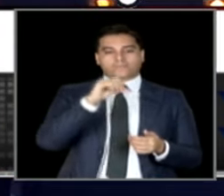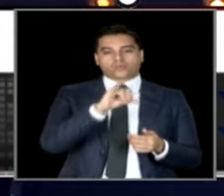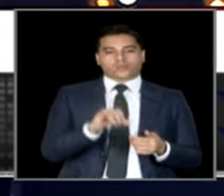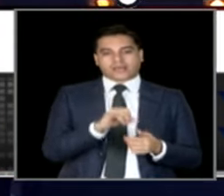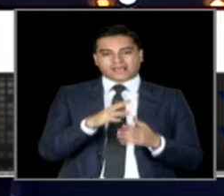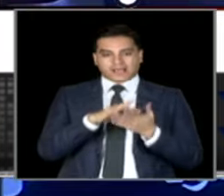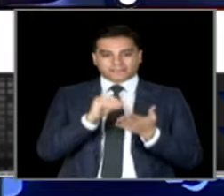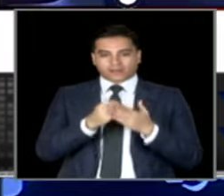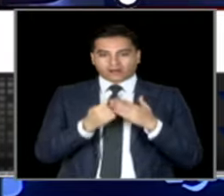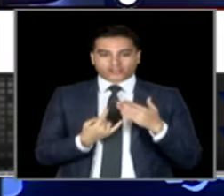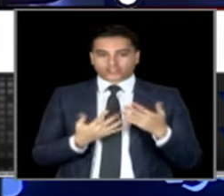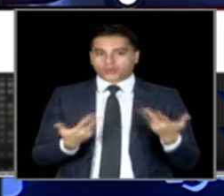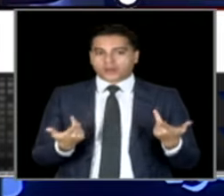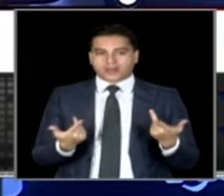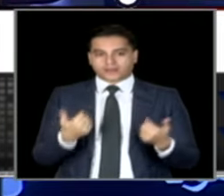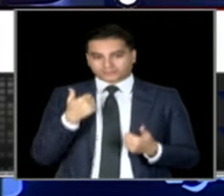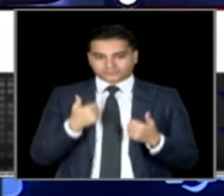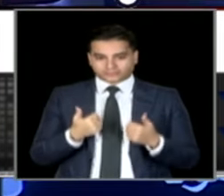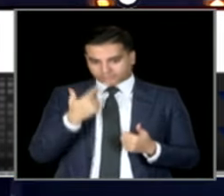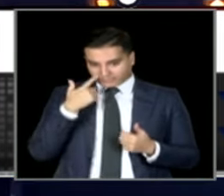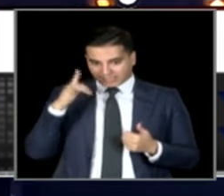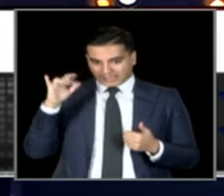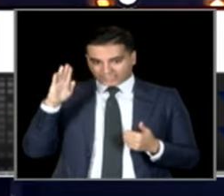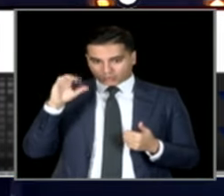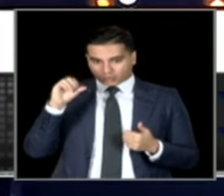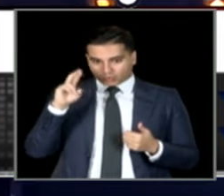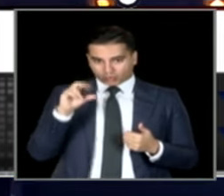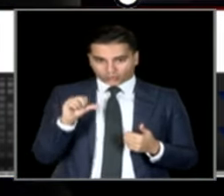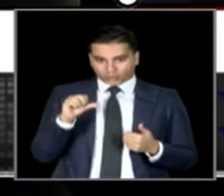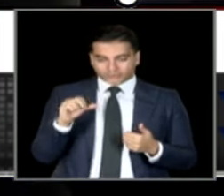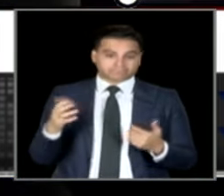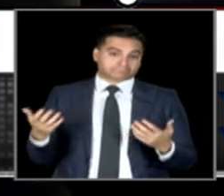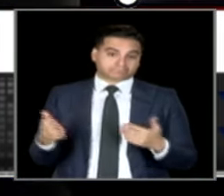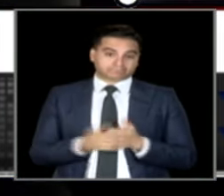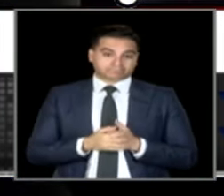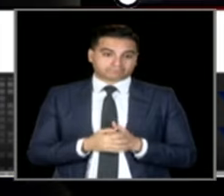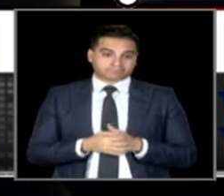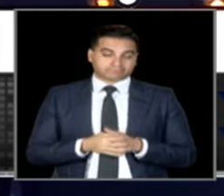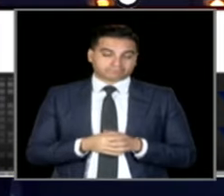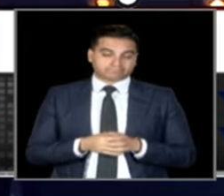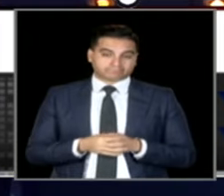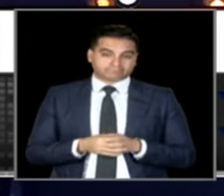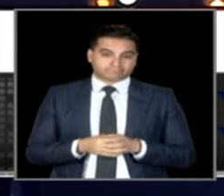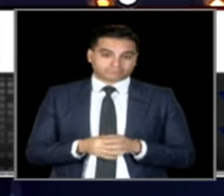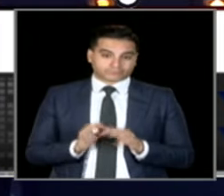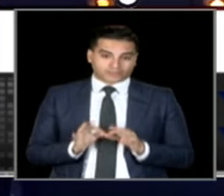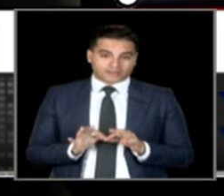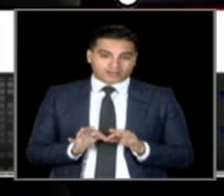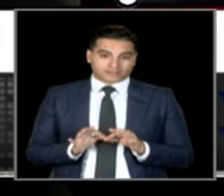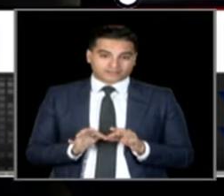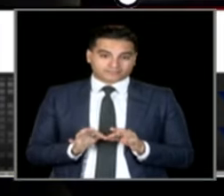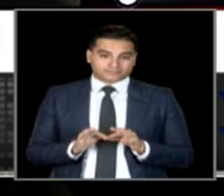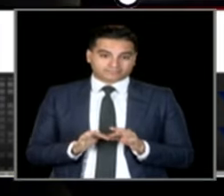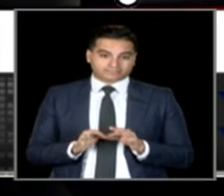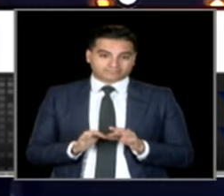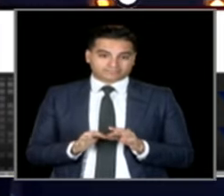هتبتدوا بناقص 10 ولا إيه؟ نورسك نوفان لوسوتو. نورسك نوفان. يا دي إجابتي، الإجابات الأولى أصلا. فعلاً؟ إن